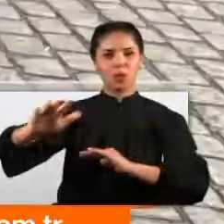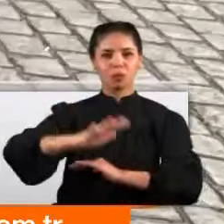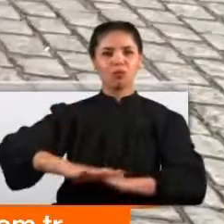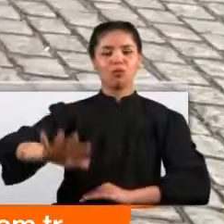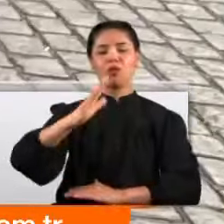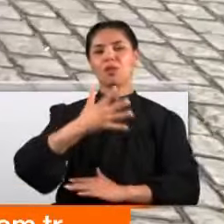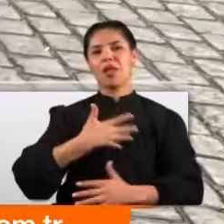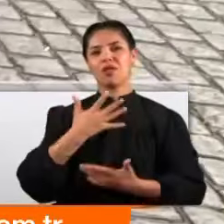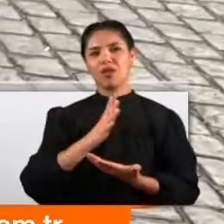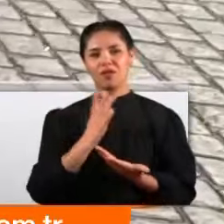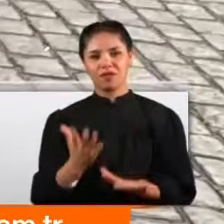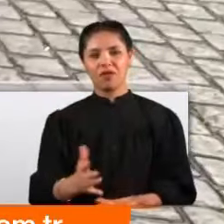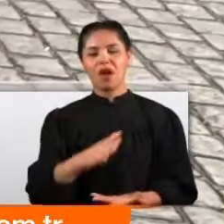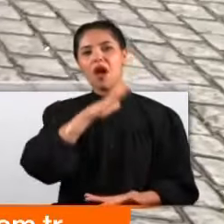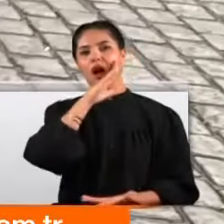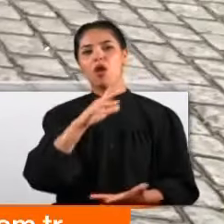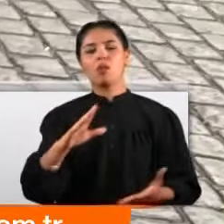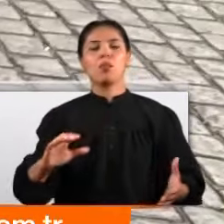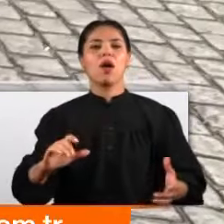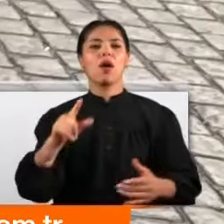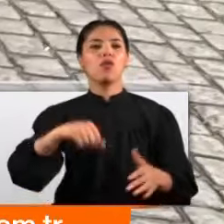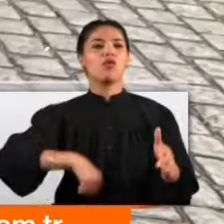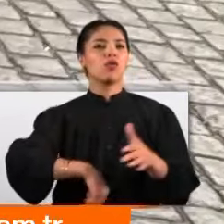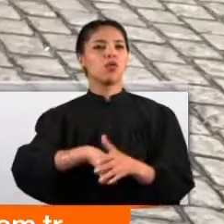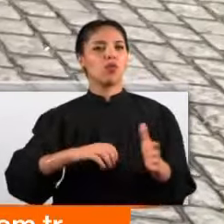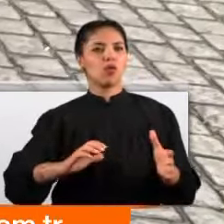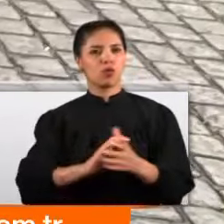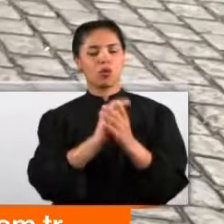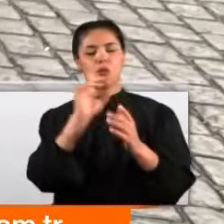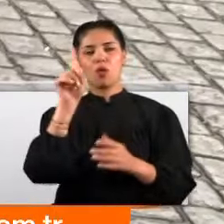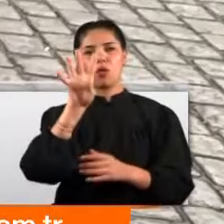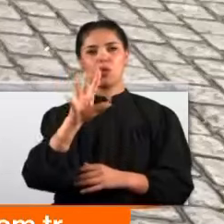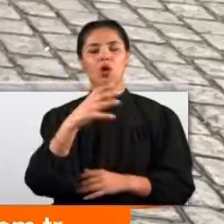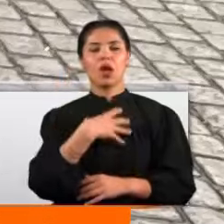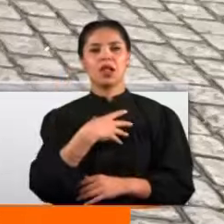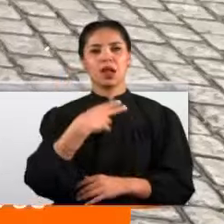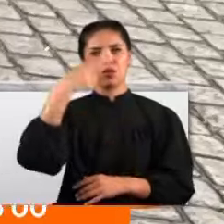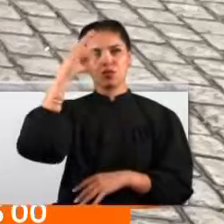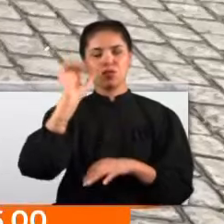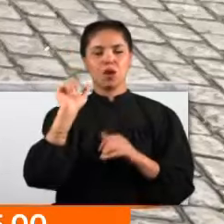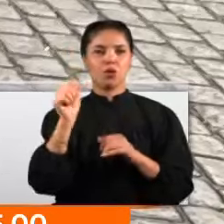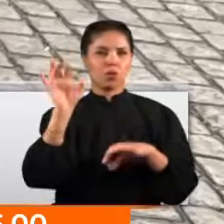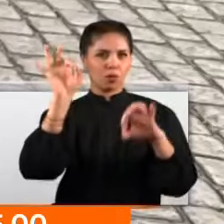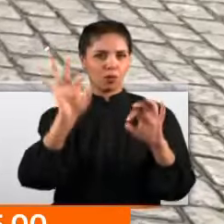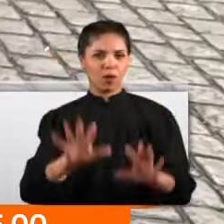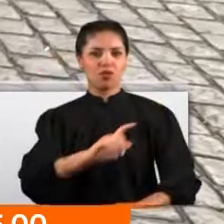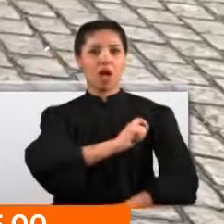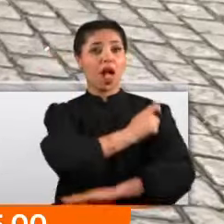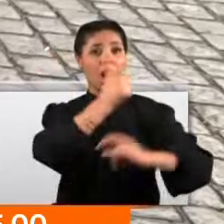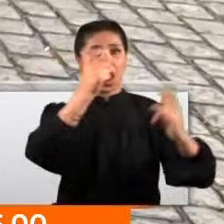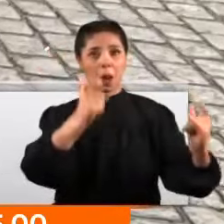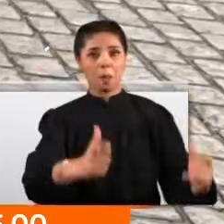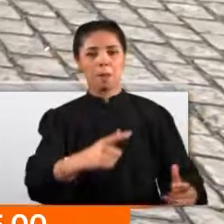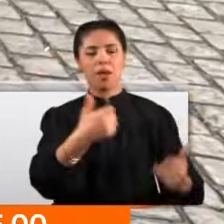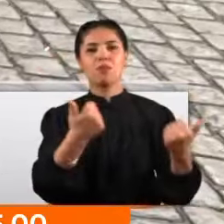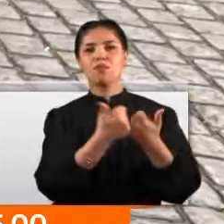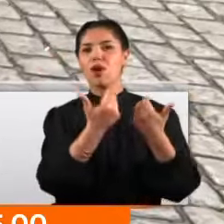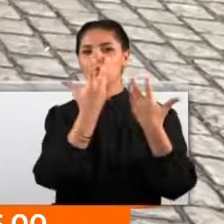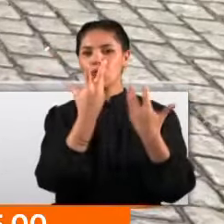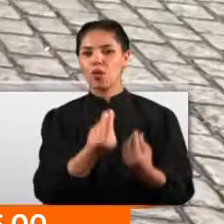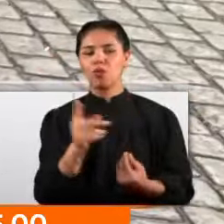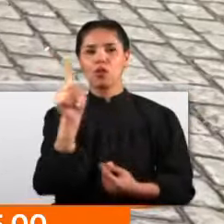Avrupa Futbol Şampiyonası nihayet 14 Haziran Cuma günü start alıyor. Turnuvaya ev sahipliği yapan Almanya'da maçların oynanacağı